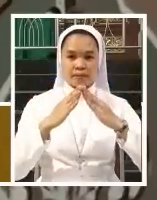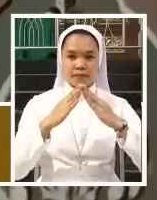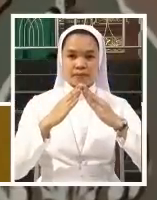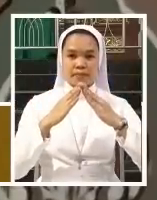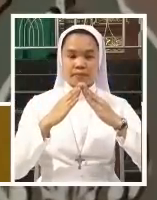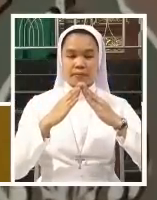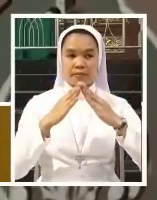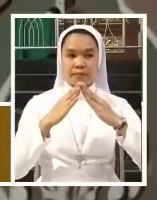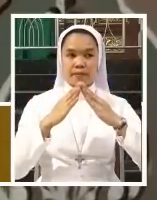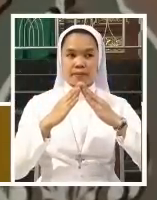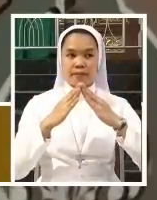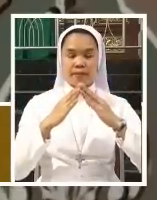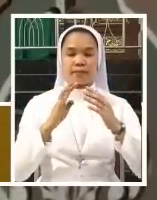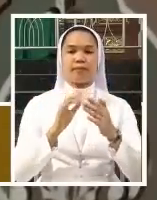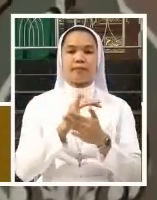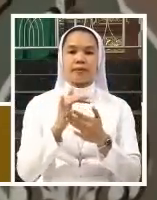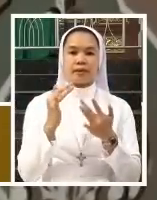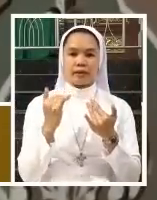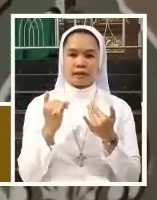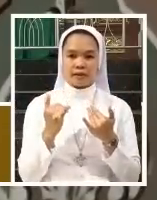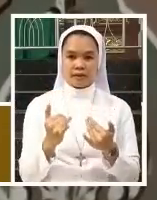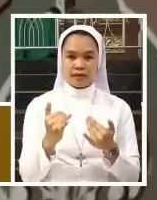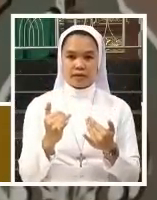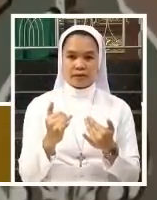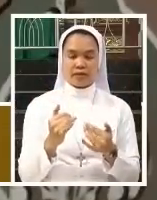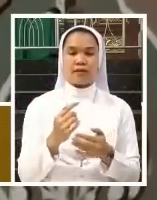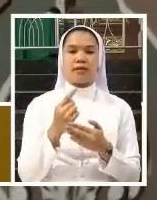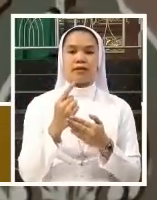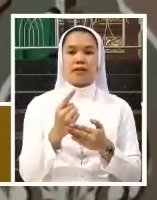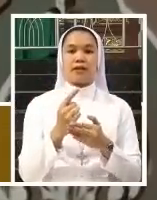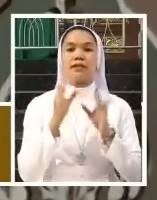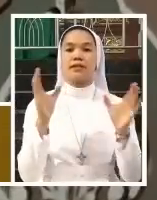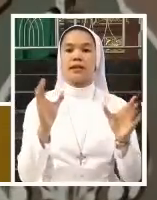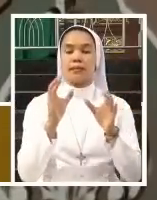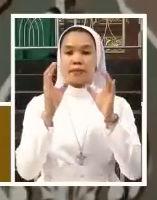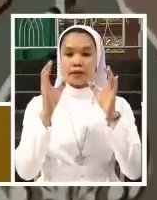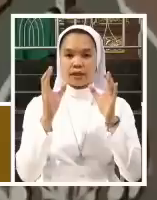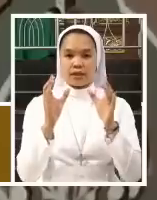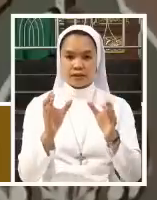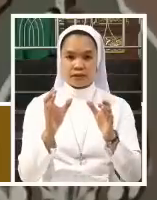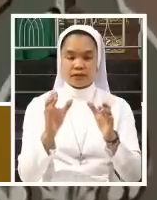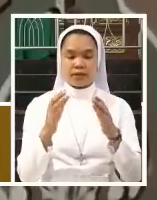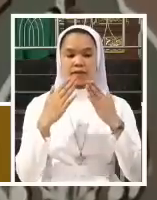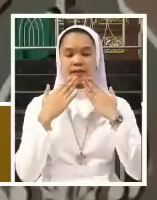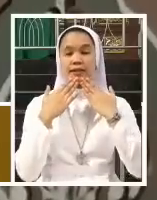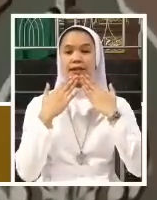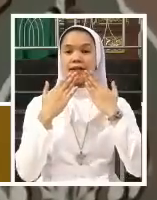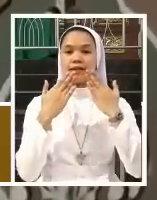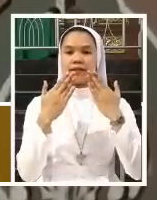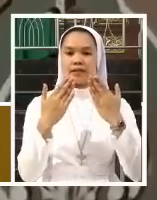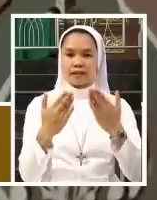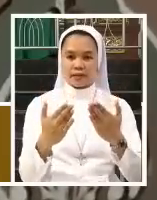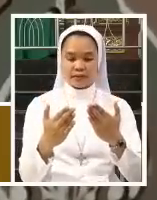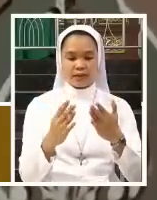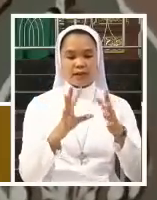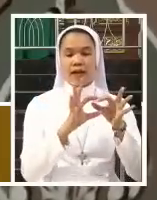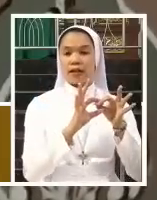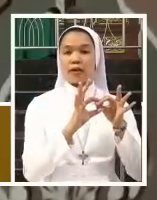Entonces, dahilang ini sarong selebrasyon kang pasasalamat, kang